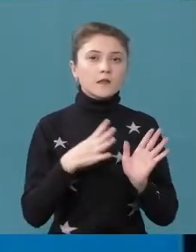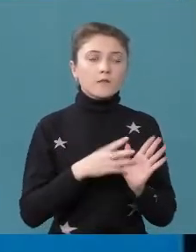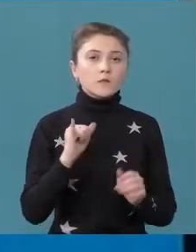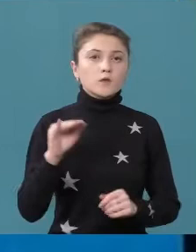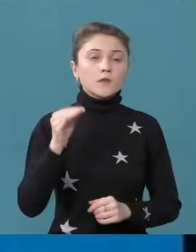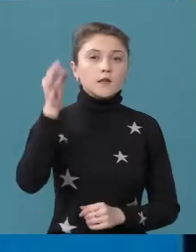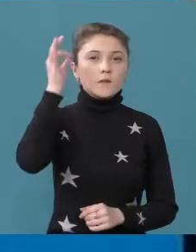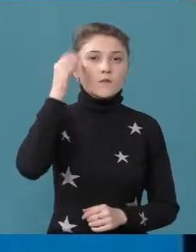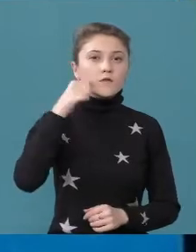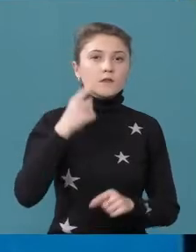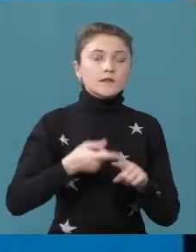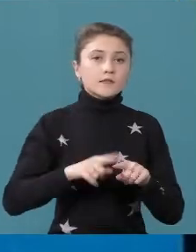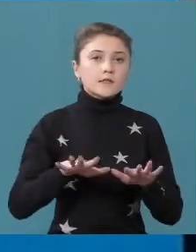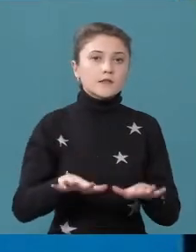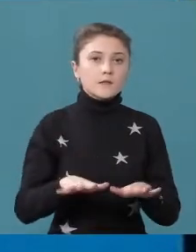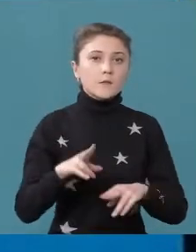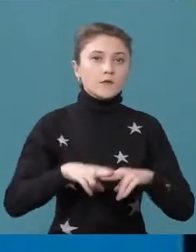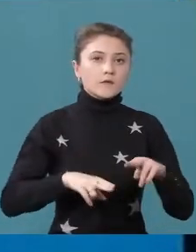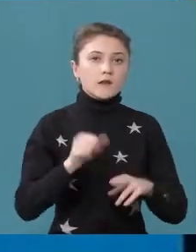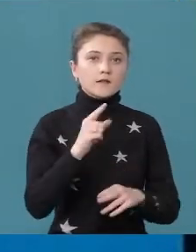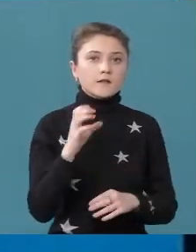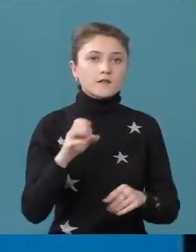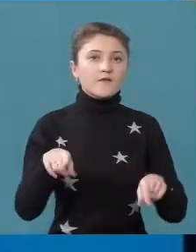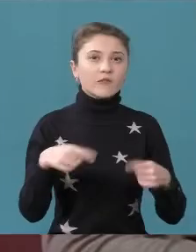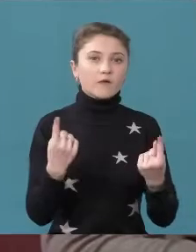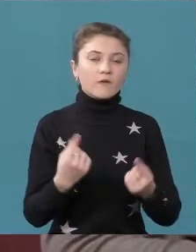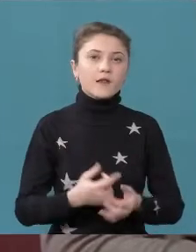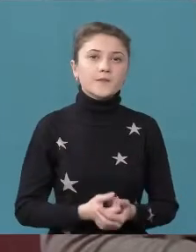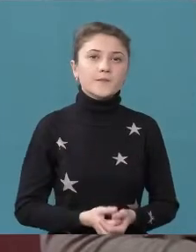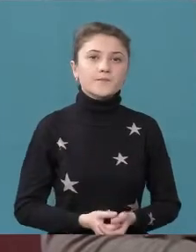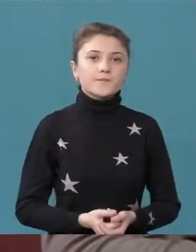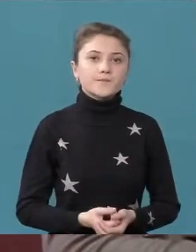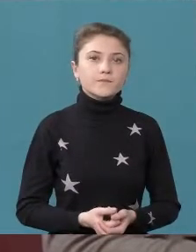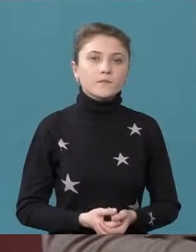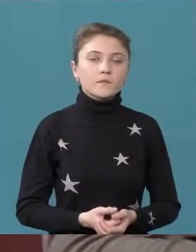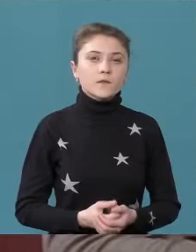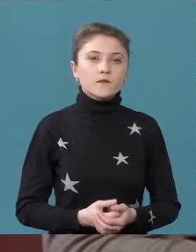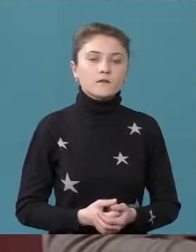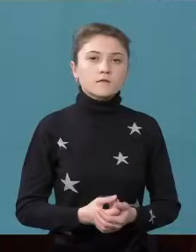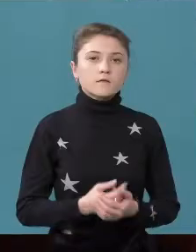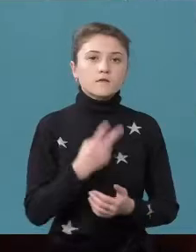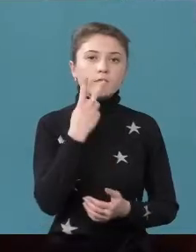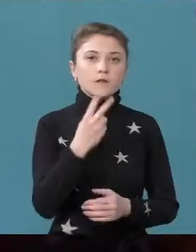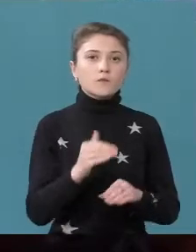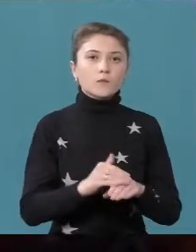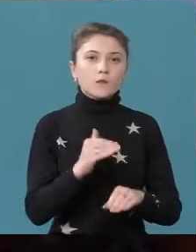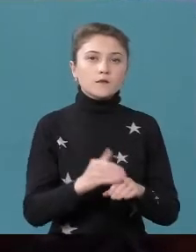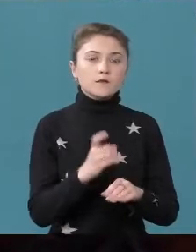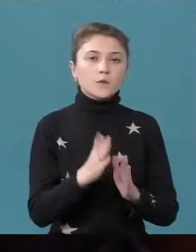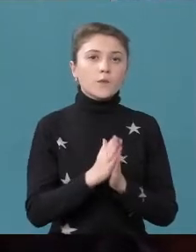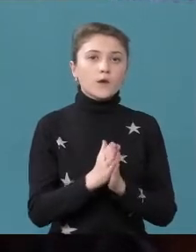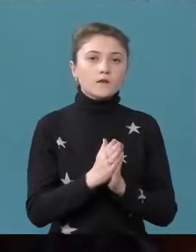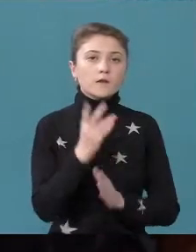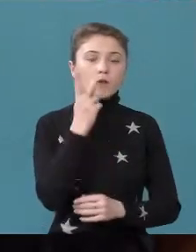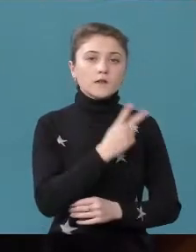Нагадаємо, вчора на цій земельній ділянці будівництво АЗС відновили. Зверніться, будь ласка, до ТОВ ЮПІДЖІ з проханням